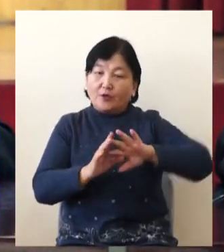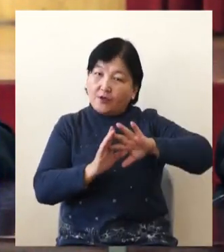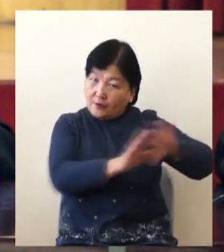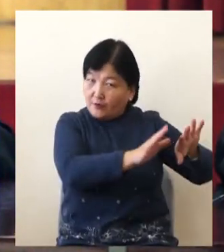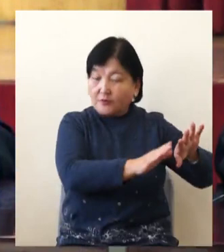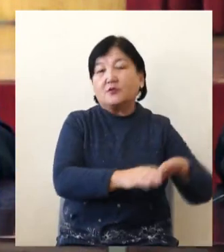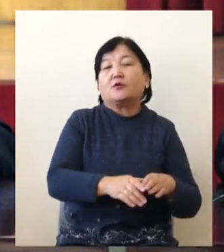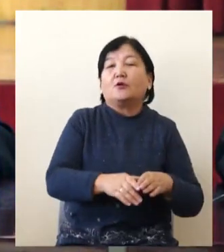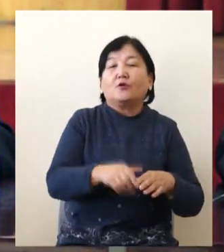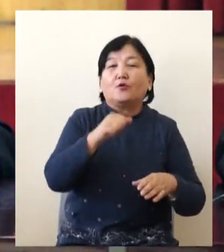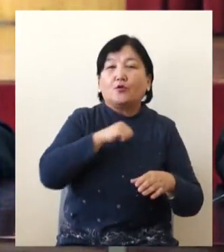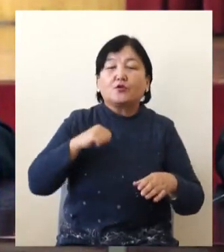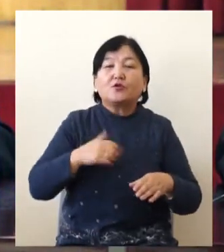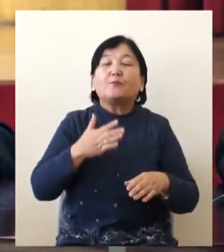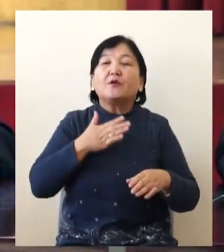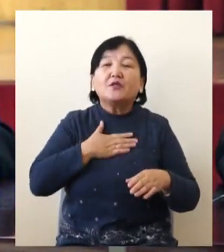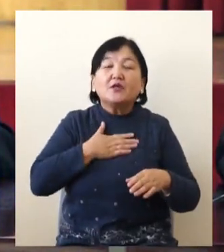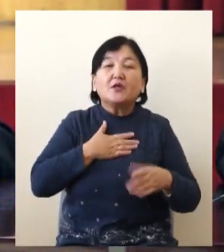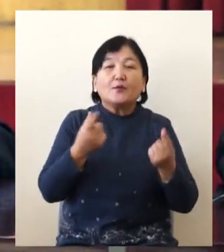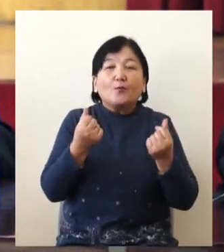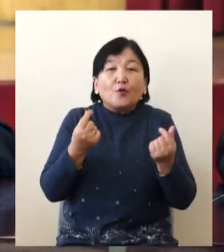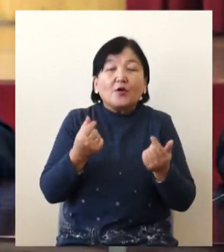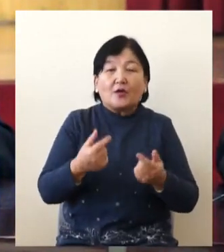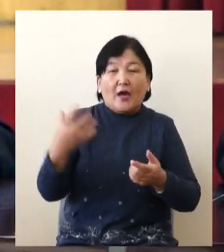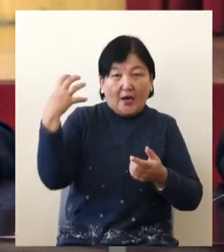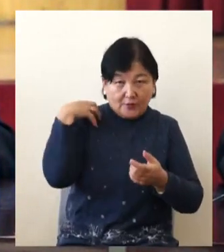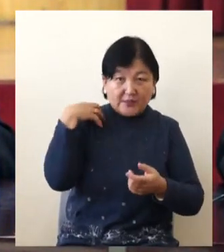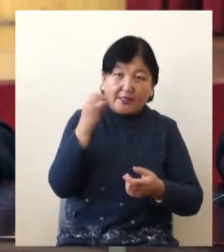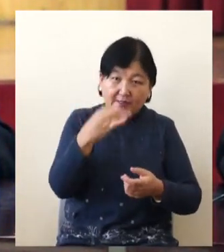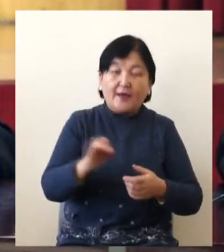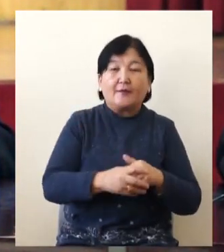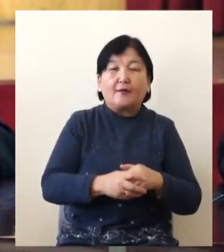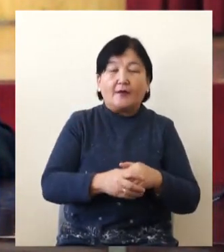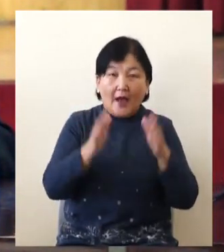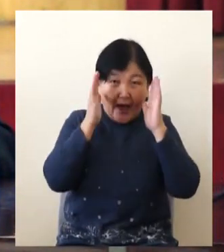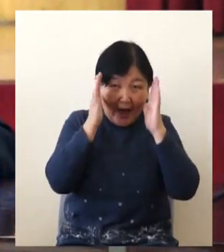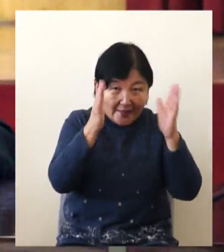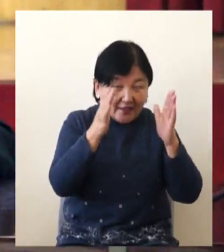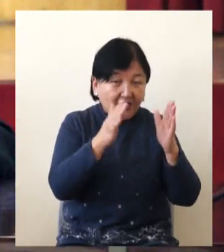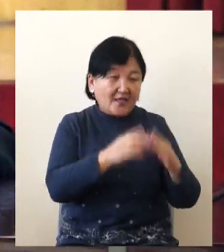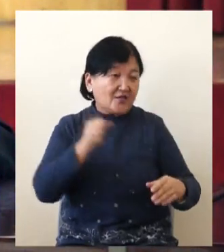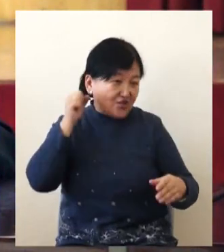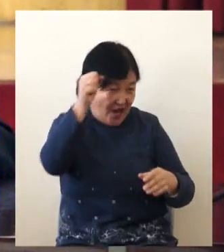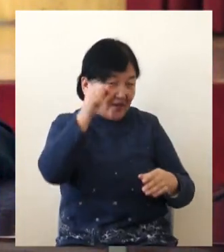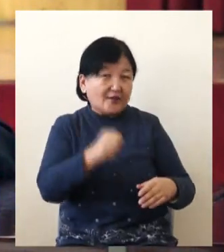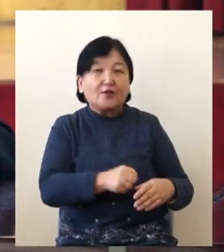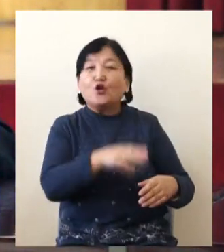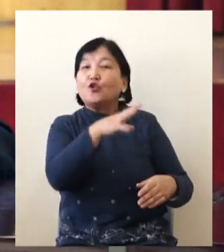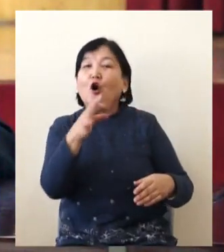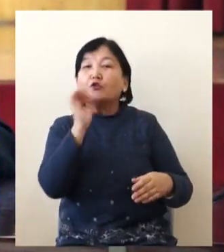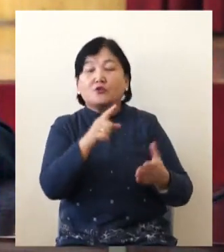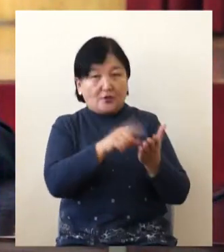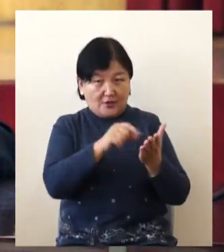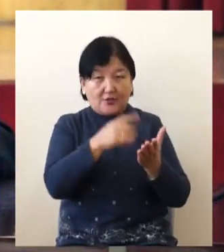байгууллагын институцуудыг бидний мөнгөийг хэрэгэлдэх нь хувьд хариуцлагатай хандхыг шаардах, хариуцлага тооцох эрх мэдэлтэй байх